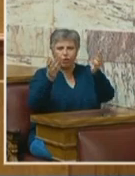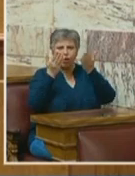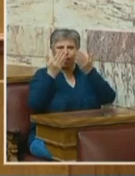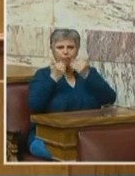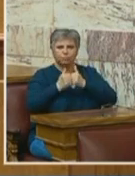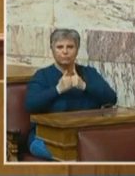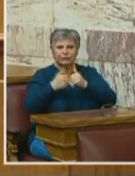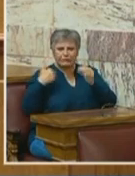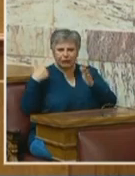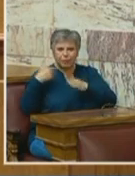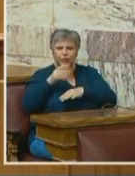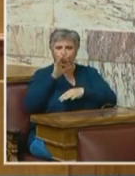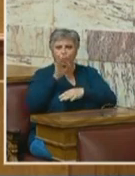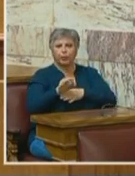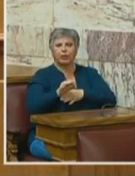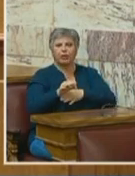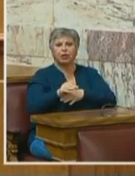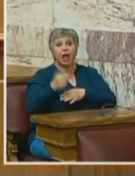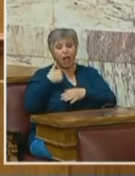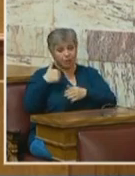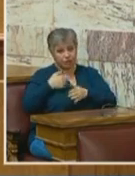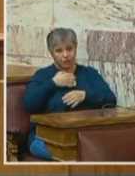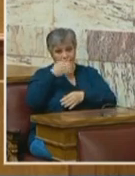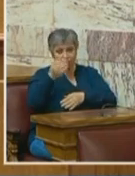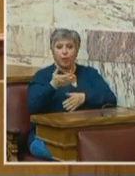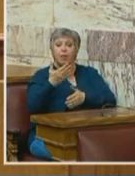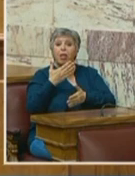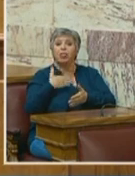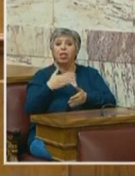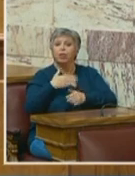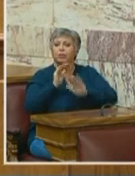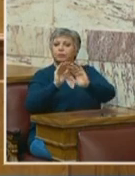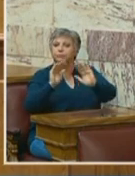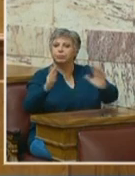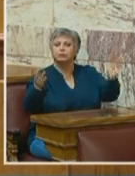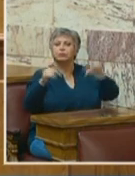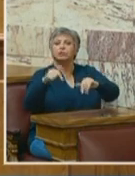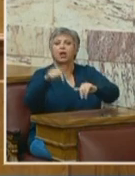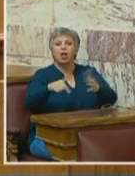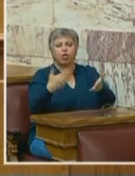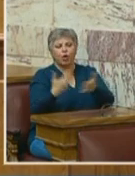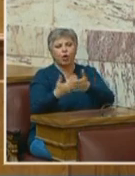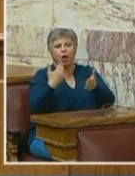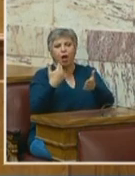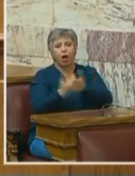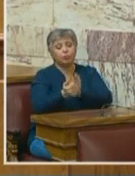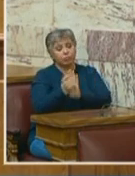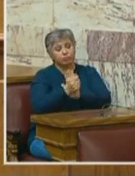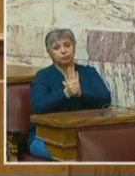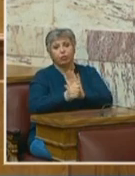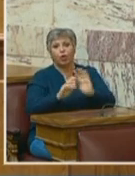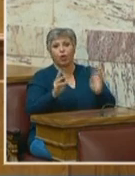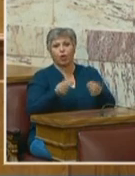υπόθεση από την πρώτη στιγμή. Γιατί βλέπετε, η κυβερνητική πλειοψηφία από την πρώτη στιγμή